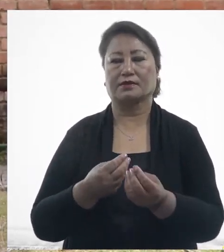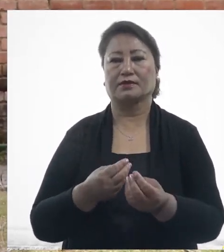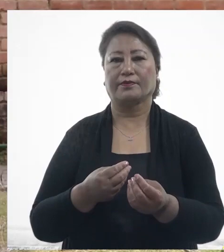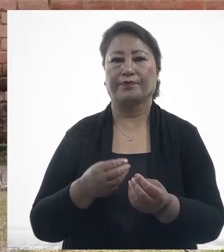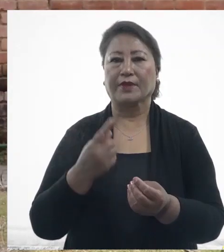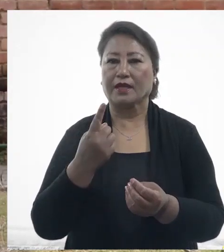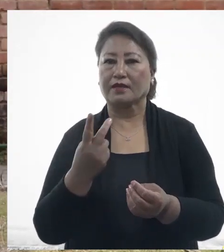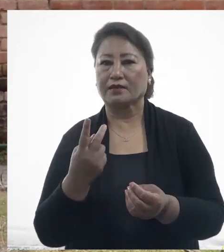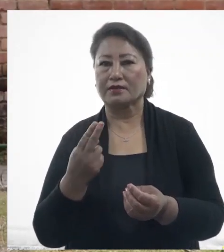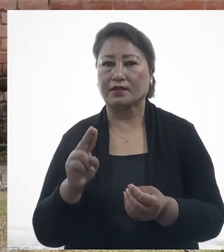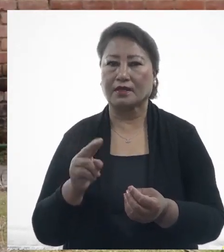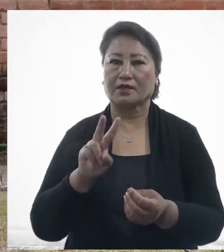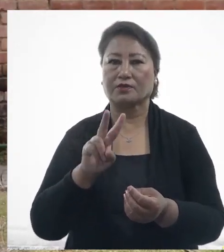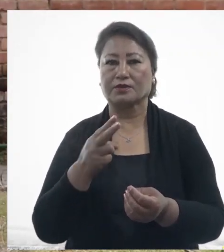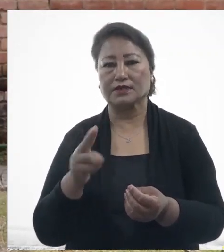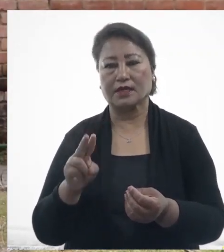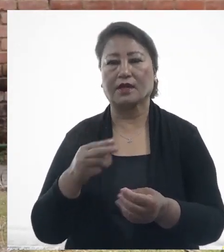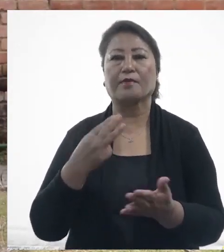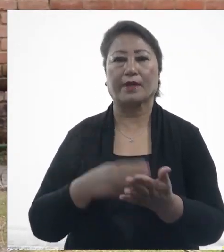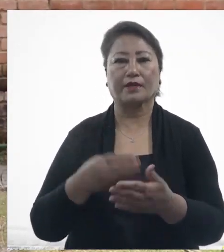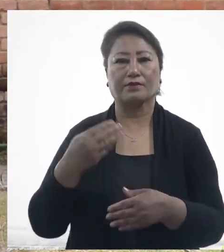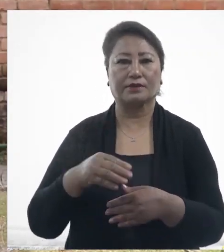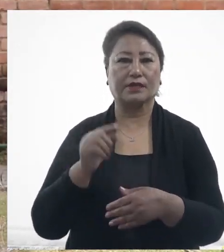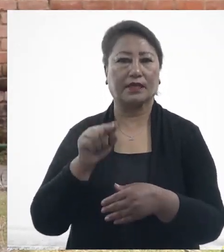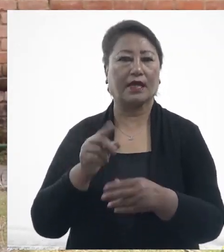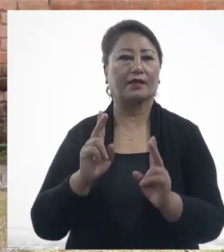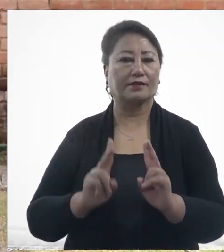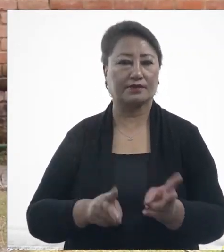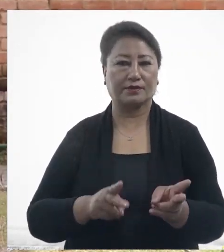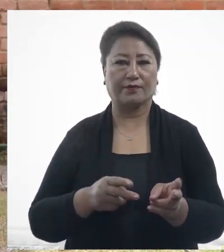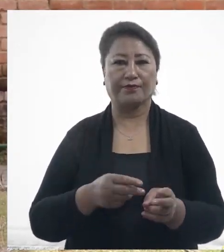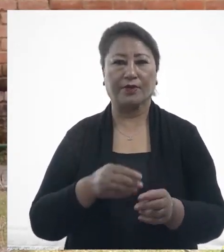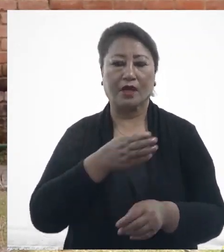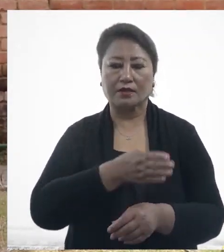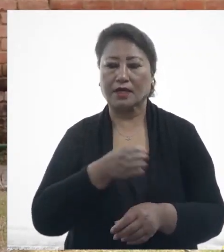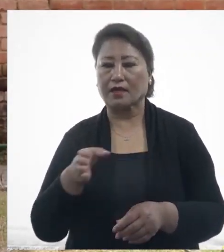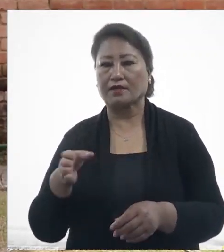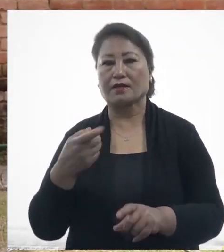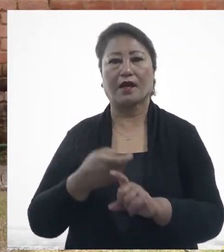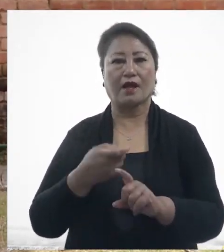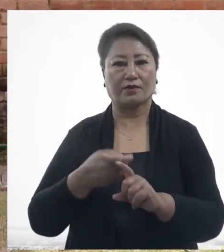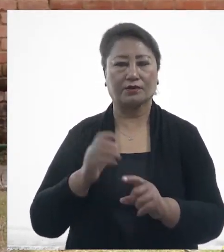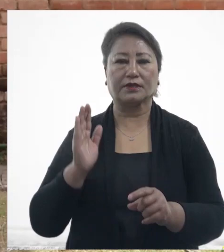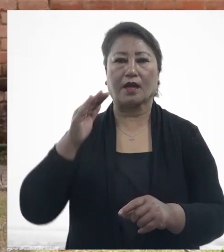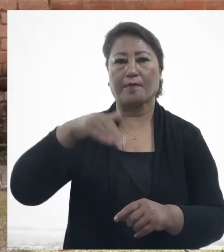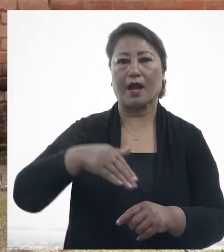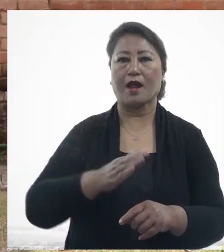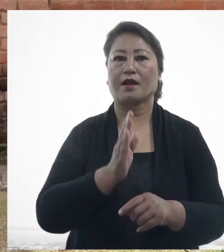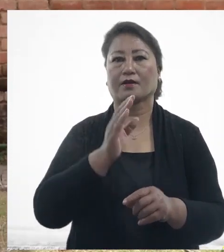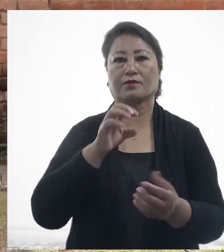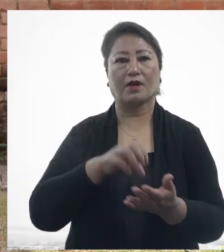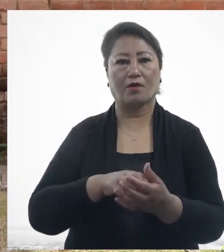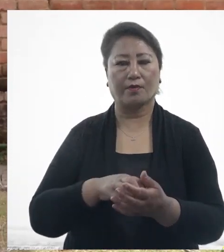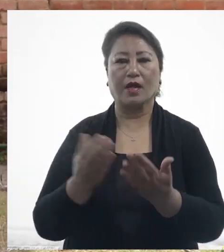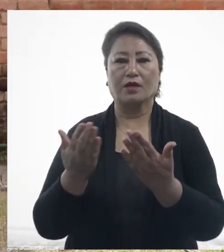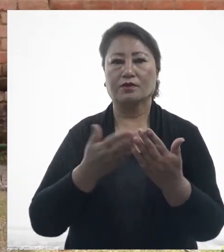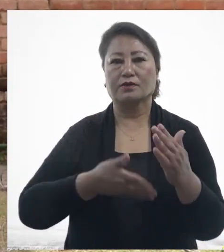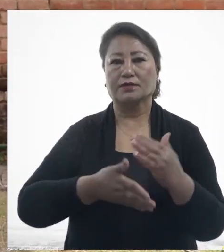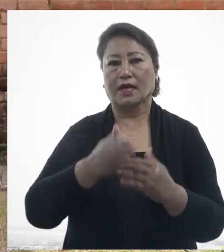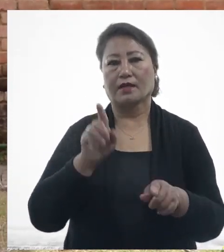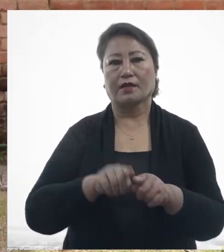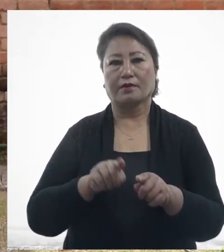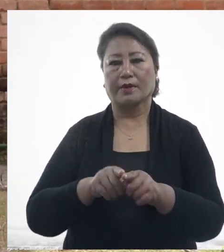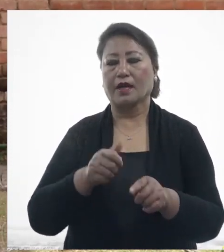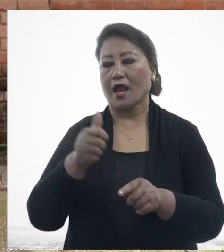एक दुईजना हुने हो होइन, अनि त्यहाँ अब यताउता जान चाहिँ सकिँदैन, पहाडको ठाउँ हो। अब स्कुलमा जाँदाखेरि